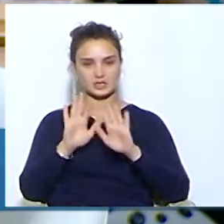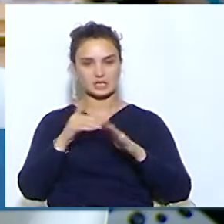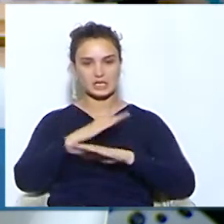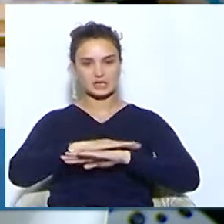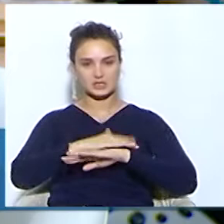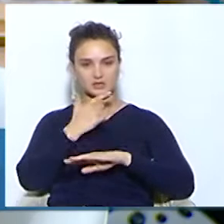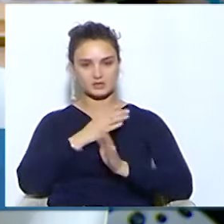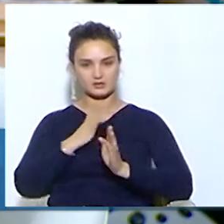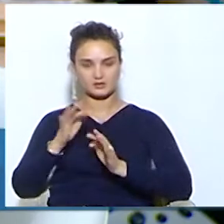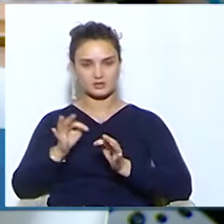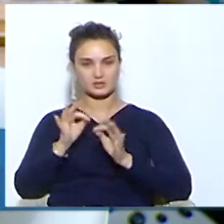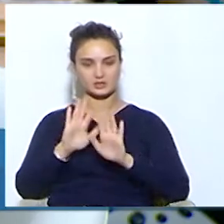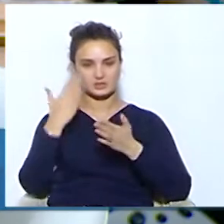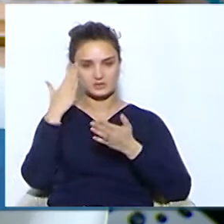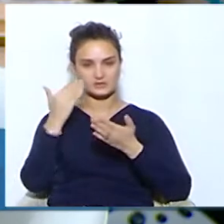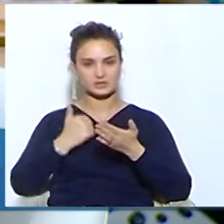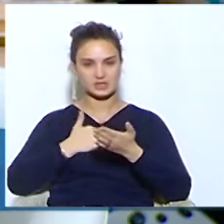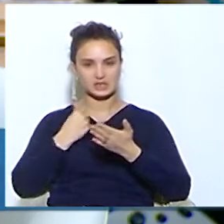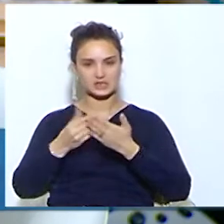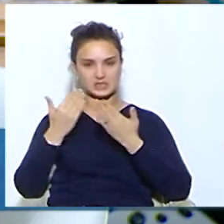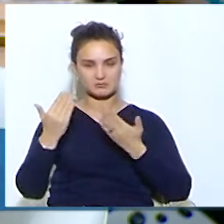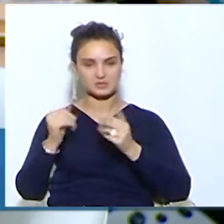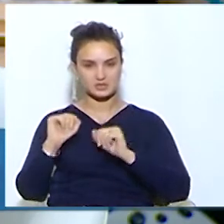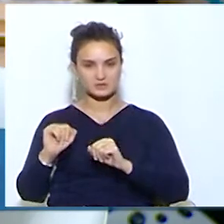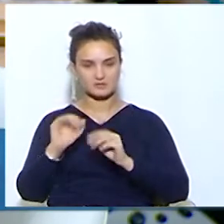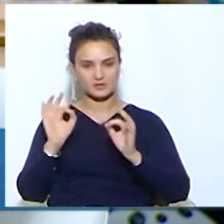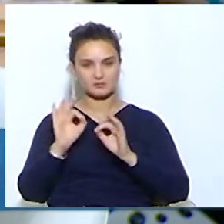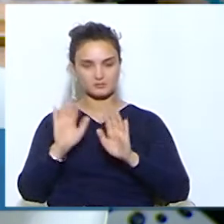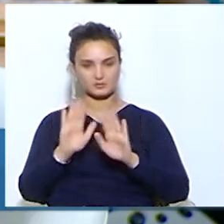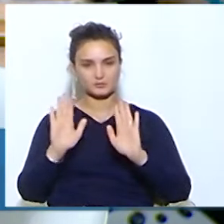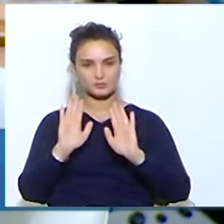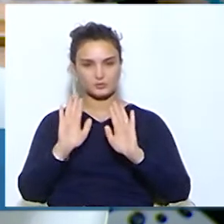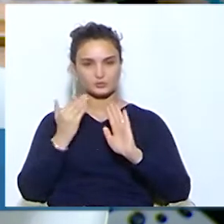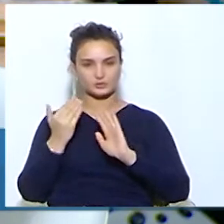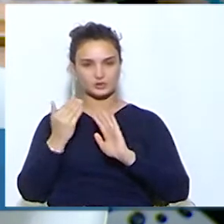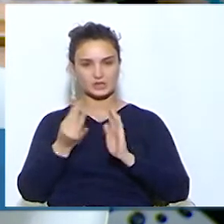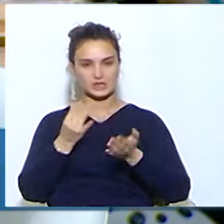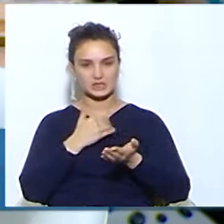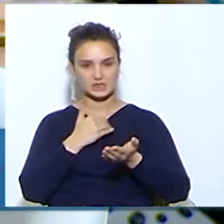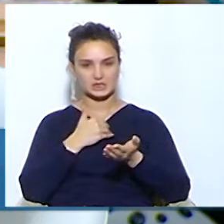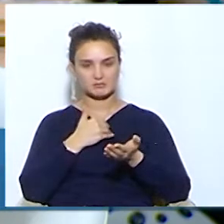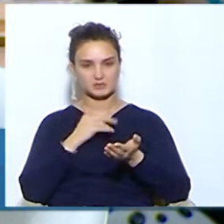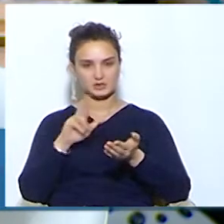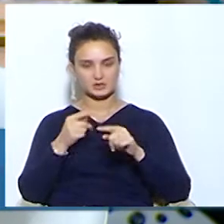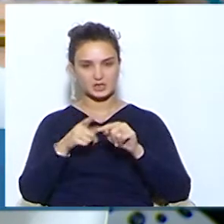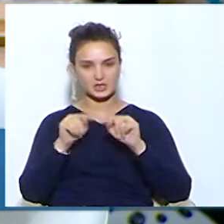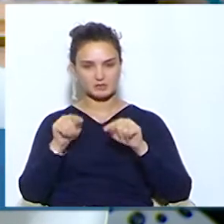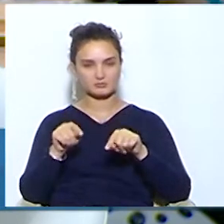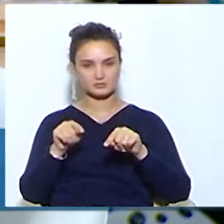ეთიკა, არანაირი სხვისი ღირსების დაცვა, არაფერი. მხოლოდ ჩენი ინტერესები და